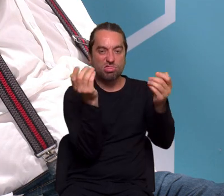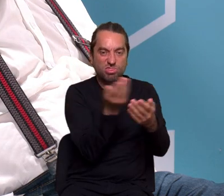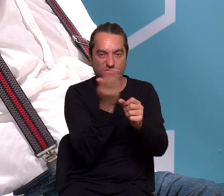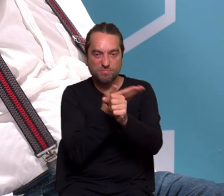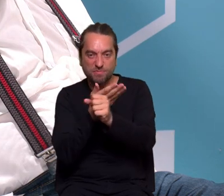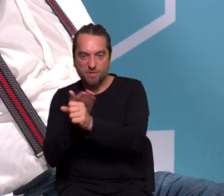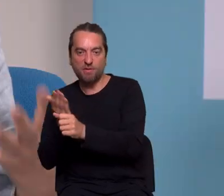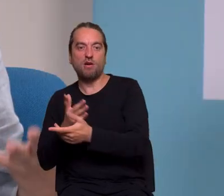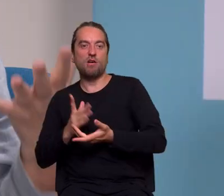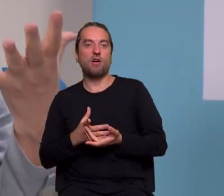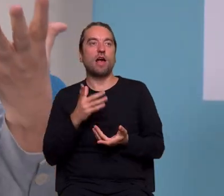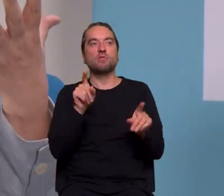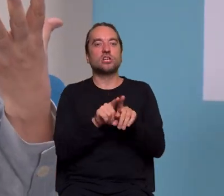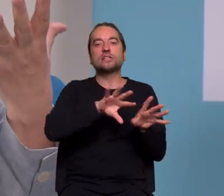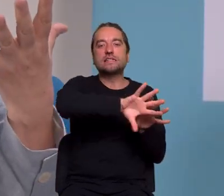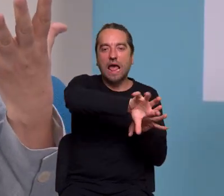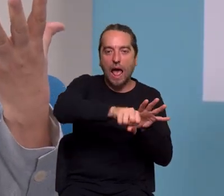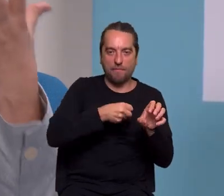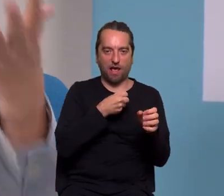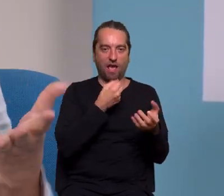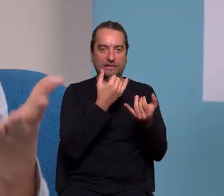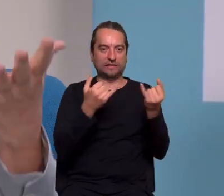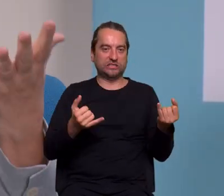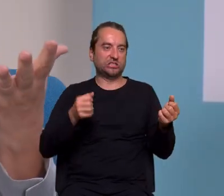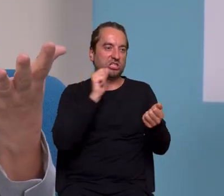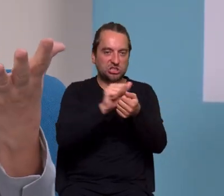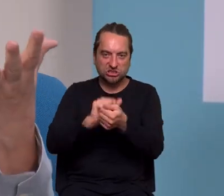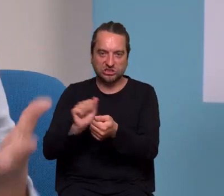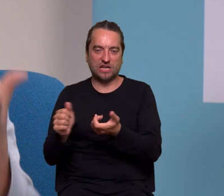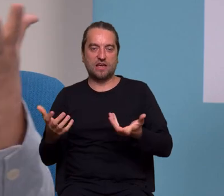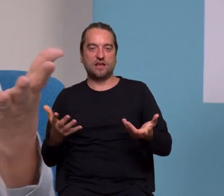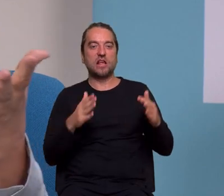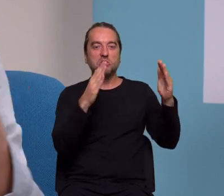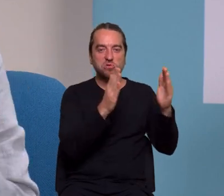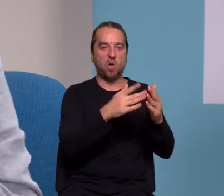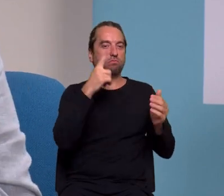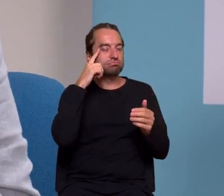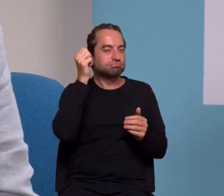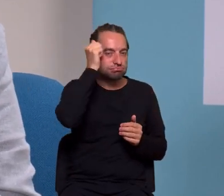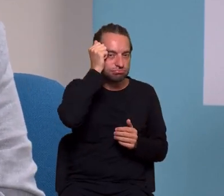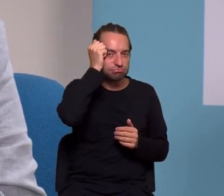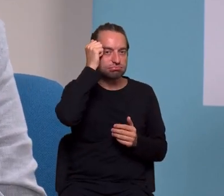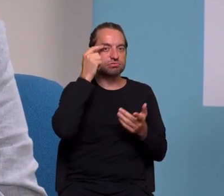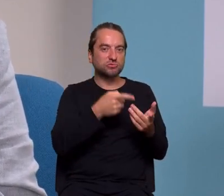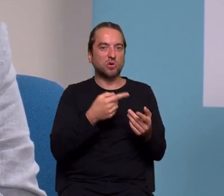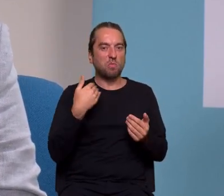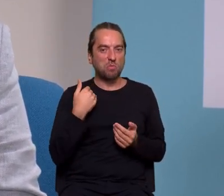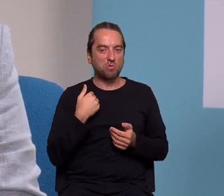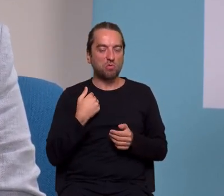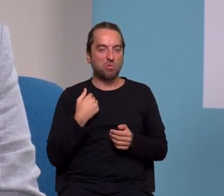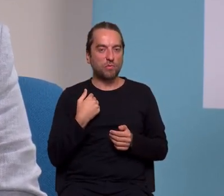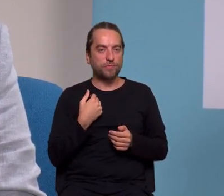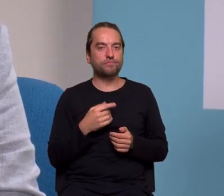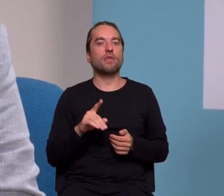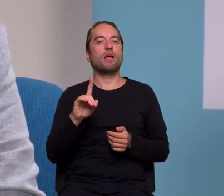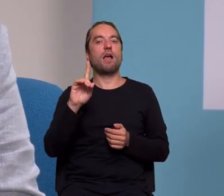wroga cenne, niszczenia jego domu, pamiątek po nich.